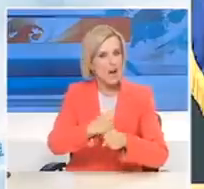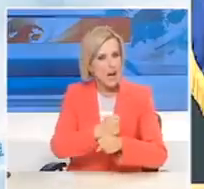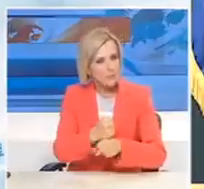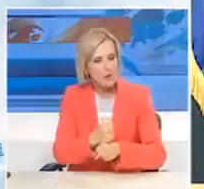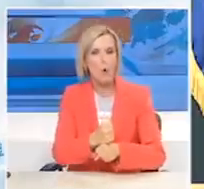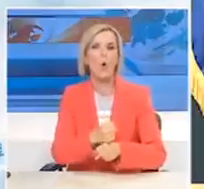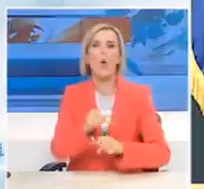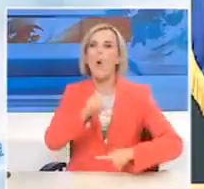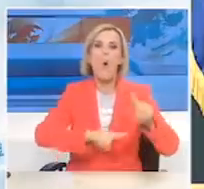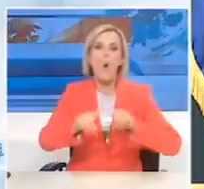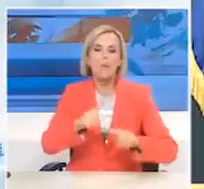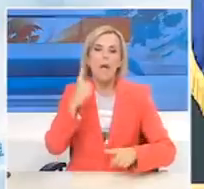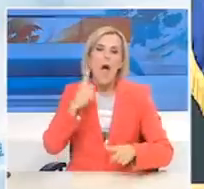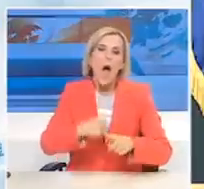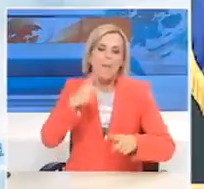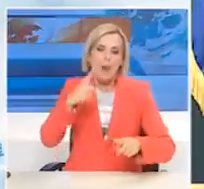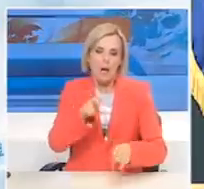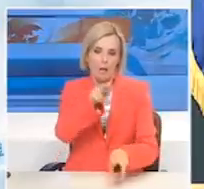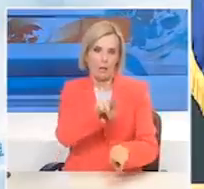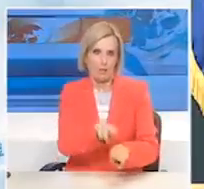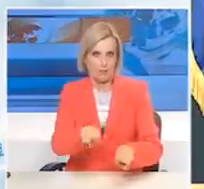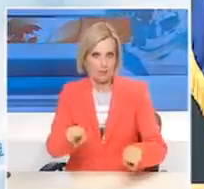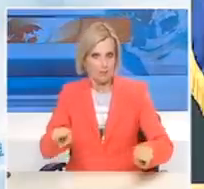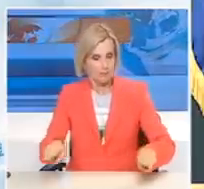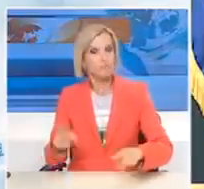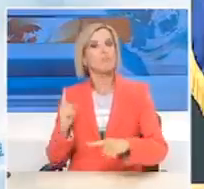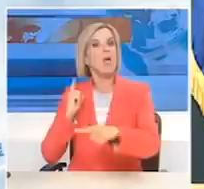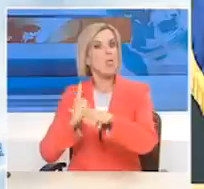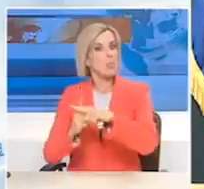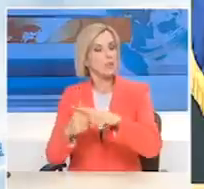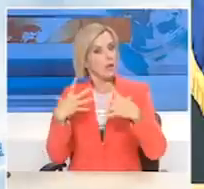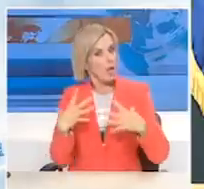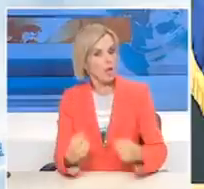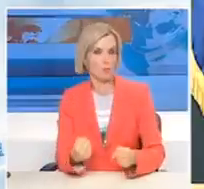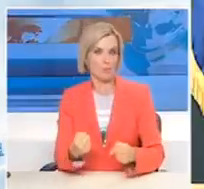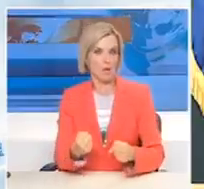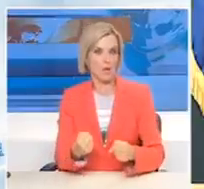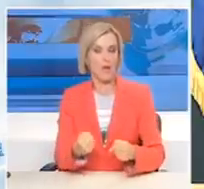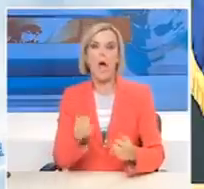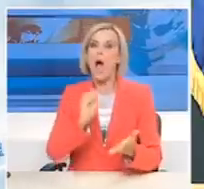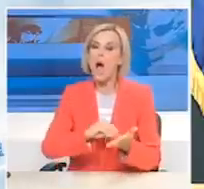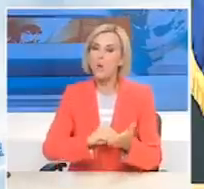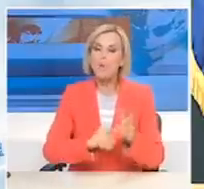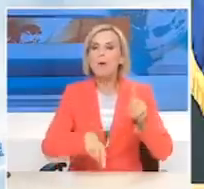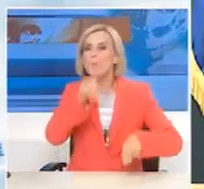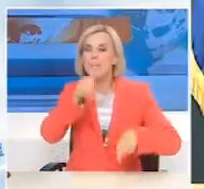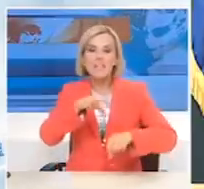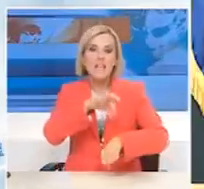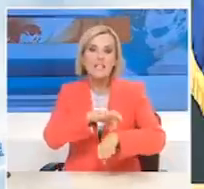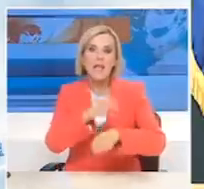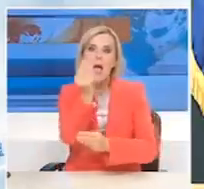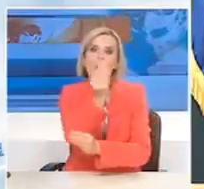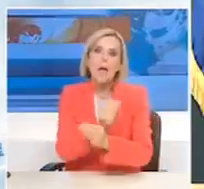ακόμα διασωληνωμένοι. Τα πρώτα θετικά αποτελέσματα αφορούσαν τέτοιους σοβαρούς ασθενείς. Θα μπορούσε να δοθεί σε ασθενείς που απαιτούν